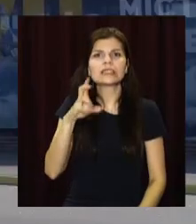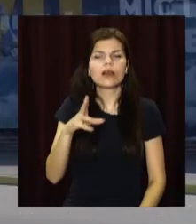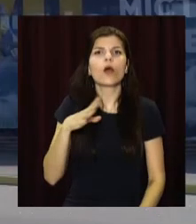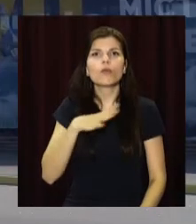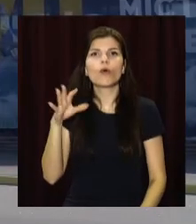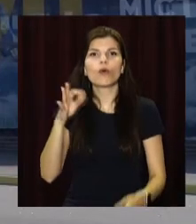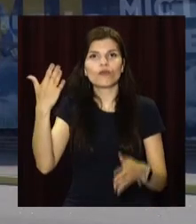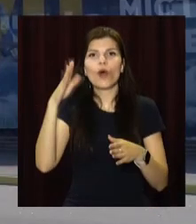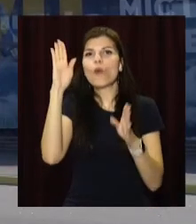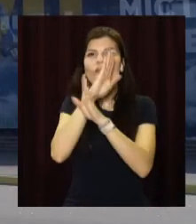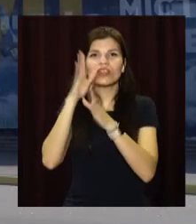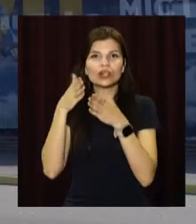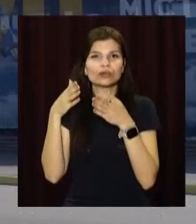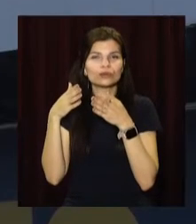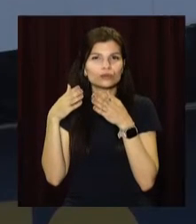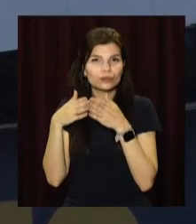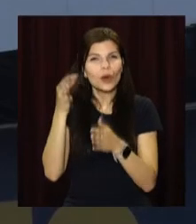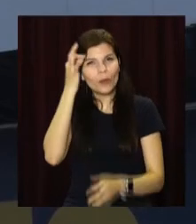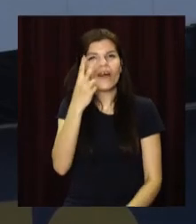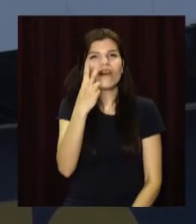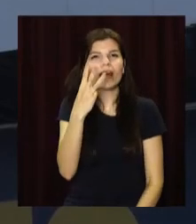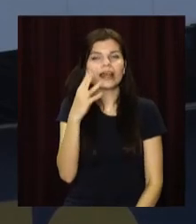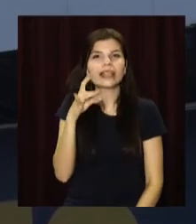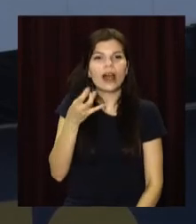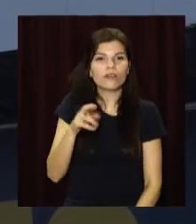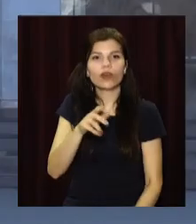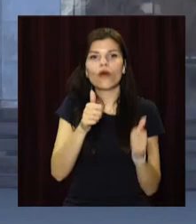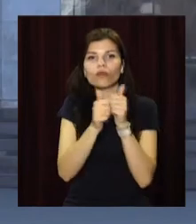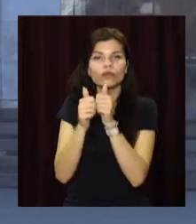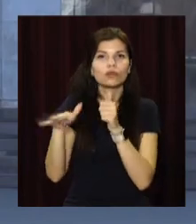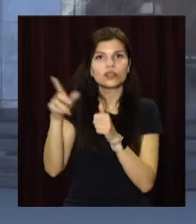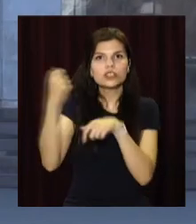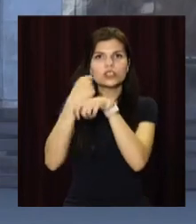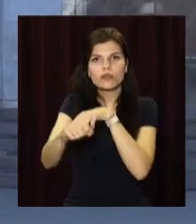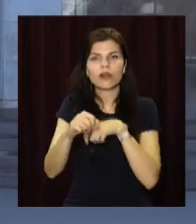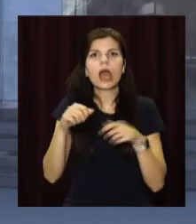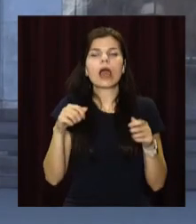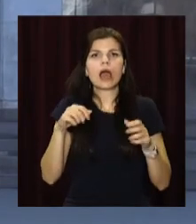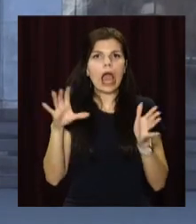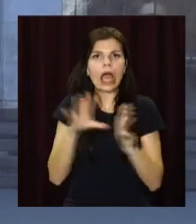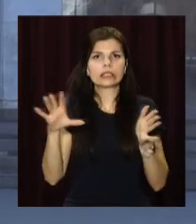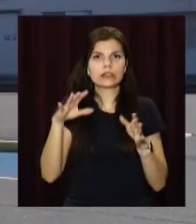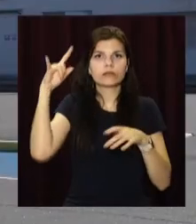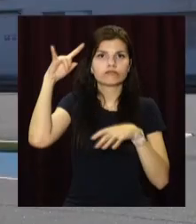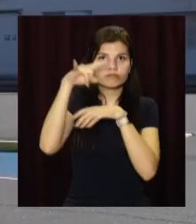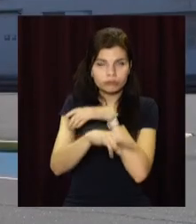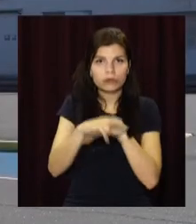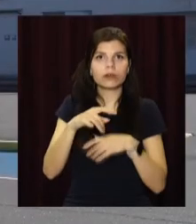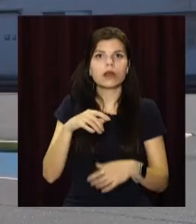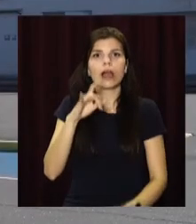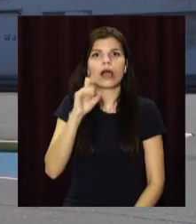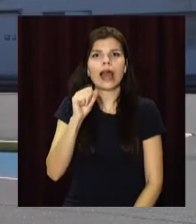судна. Нагадаємо, 23 травня влада сусідньої країни змусила до екстреного приземлення літак авіакомпанії «Ryanair»,